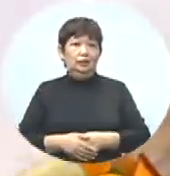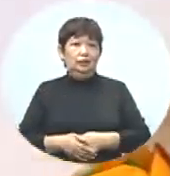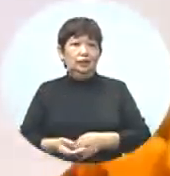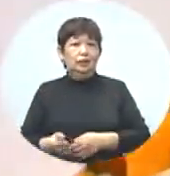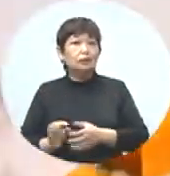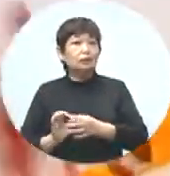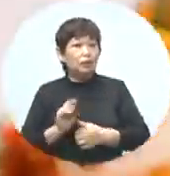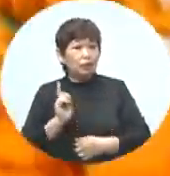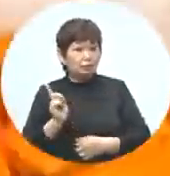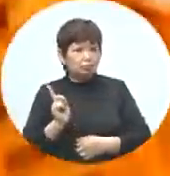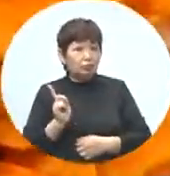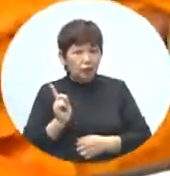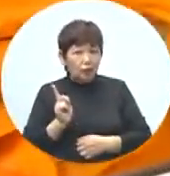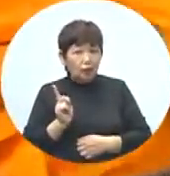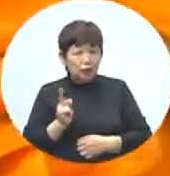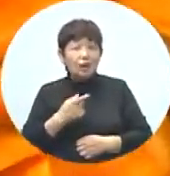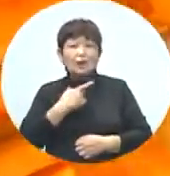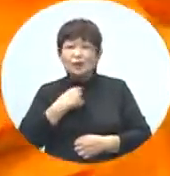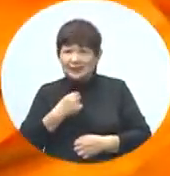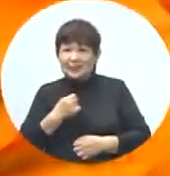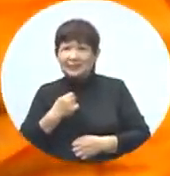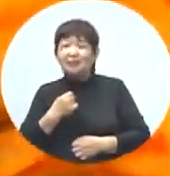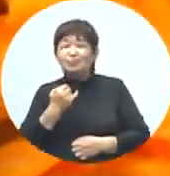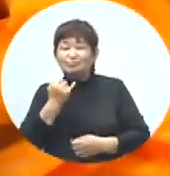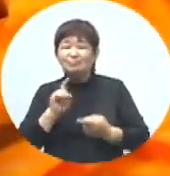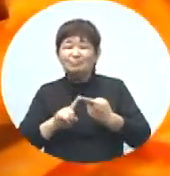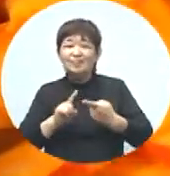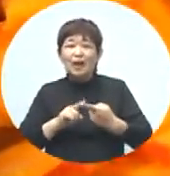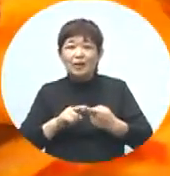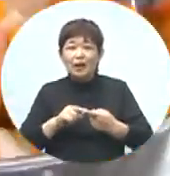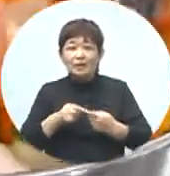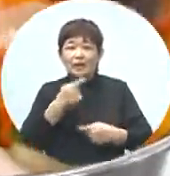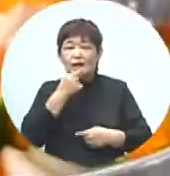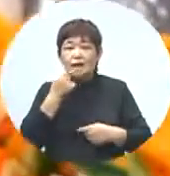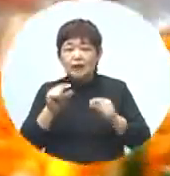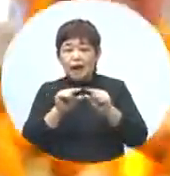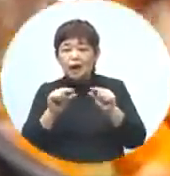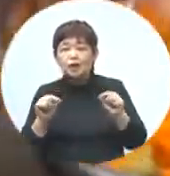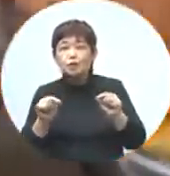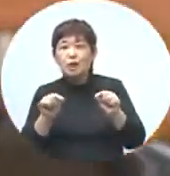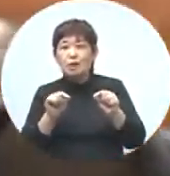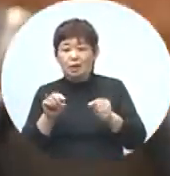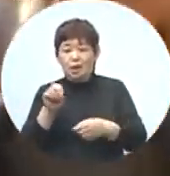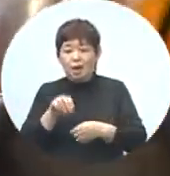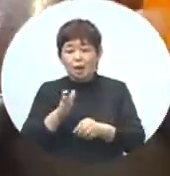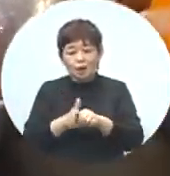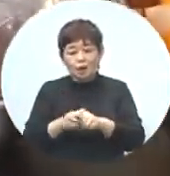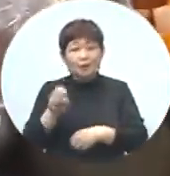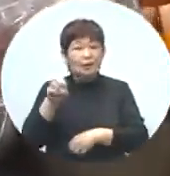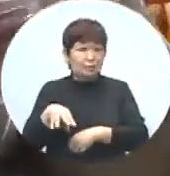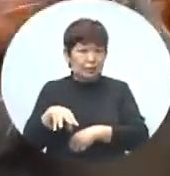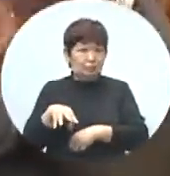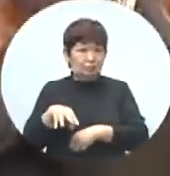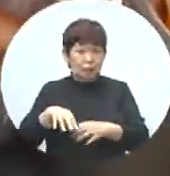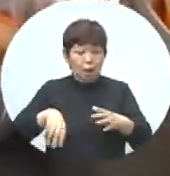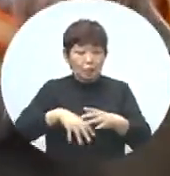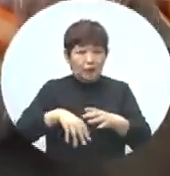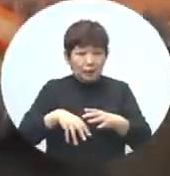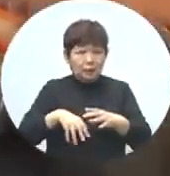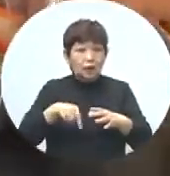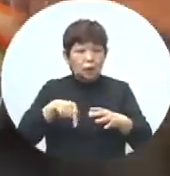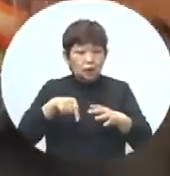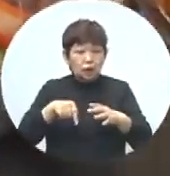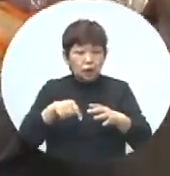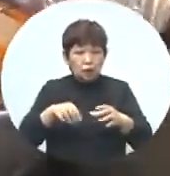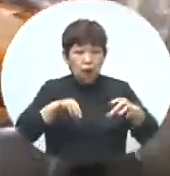続いてお好みに合わせて鷹の爪を入れます。混ぜた野菜はビニールに詰めて、